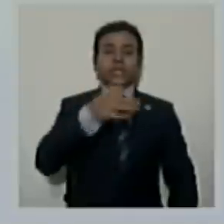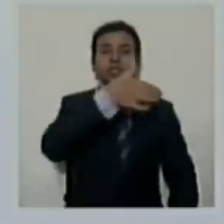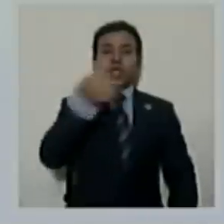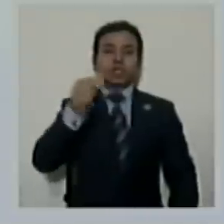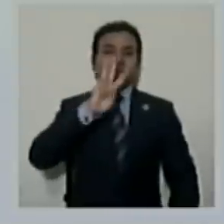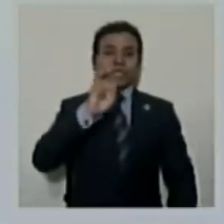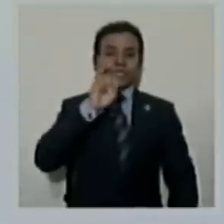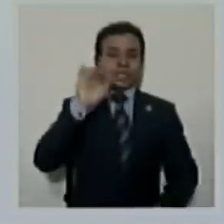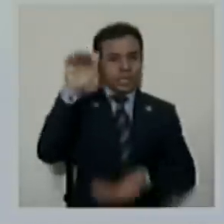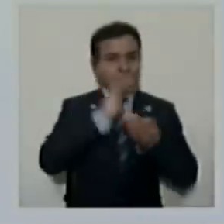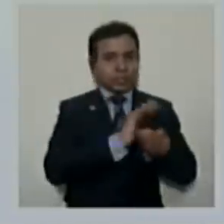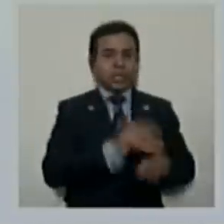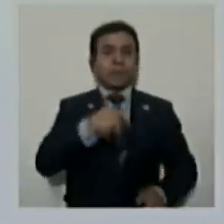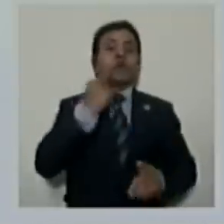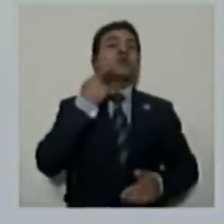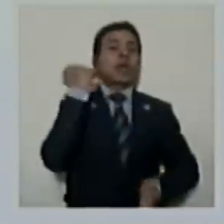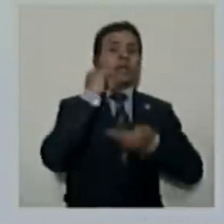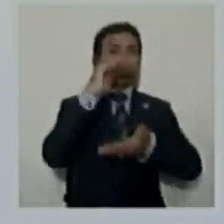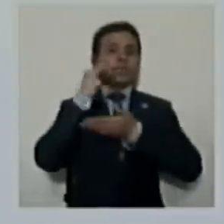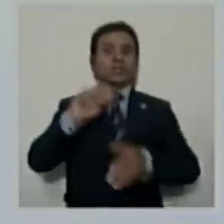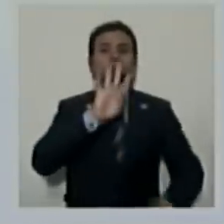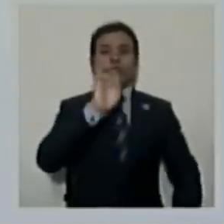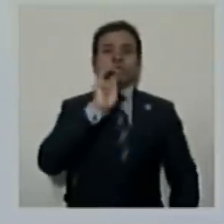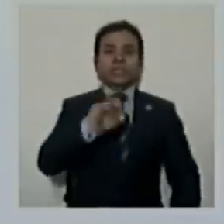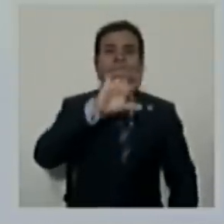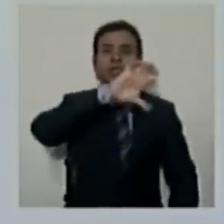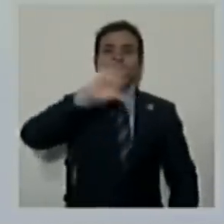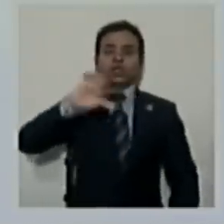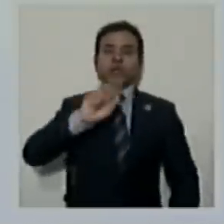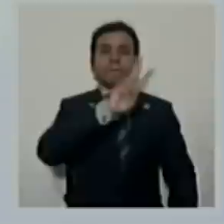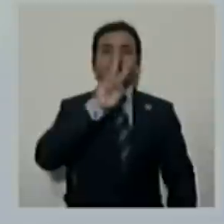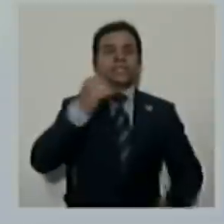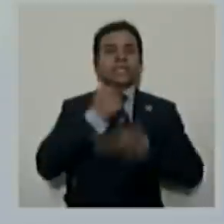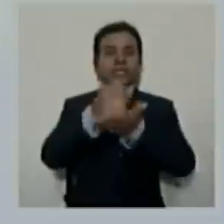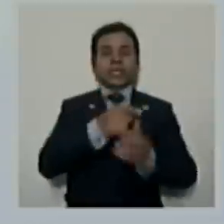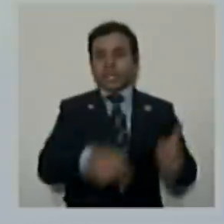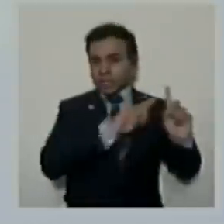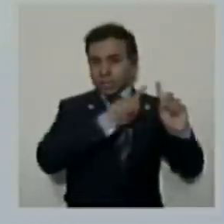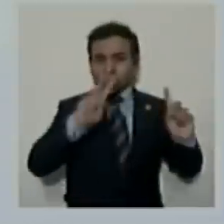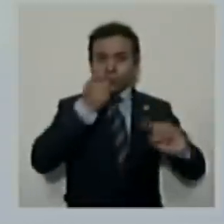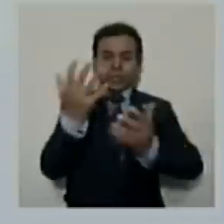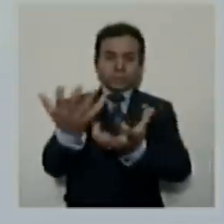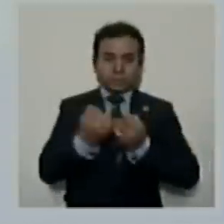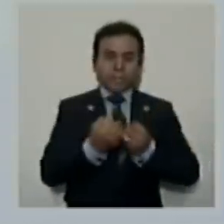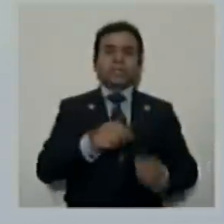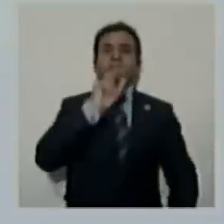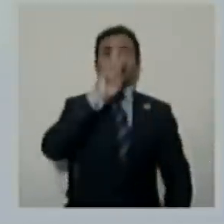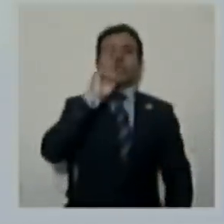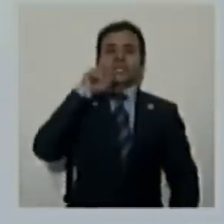ব্যক্তিগত সুরক্ষা সামগ্রী গত 24 ঘন্টায় সংগৃহীত হয়েছে 81,630টি এবং বিতরণ করা হয়েছে